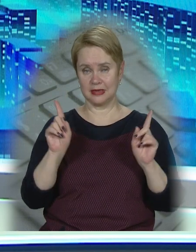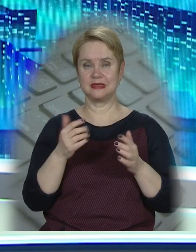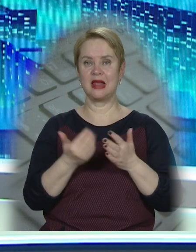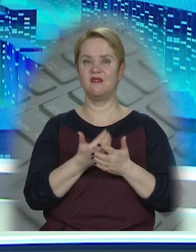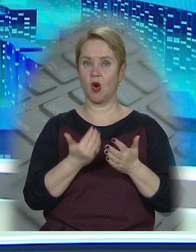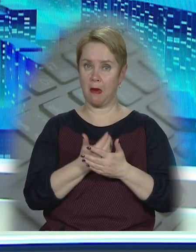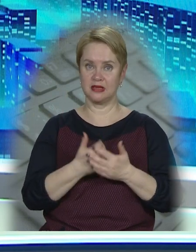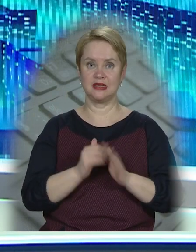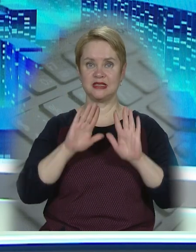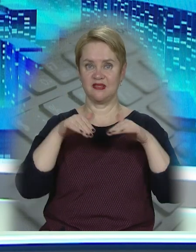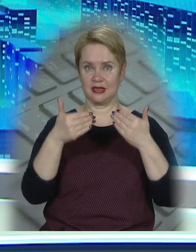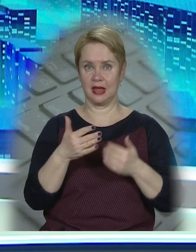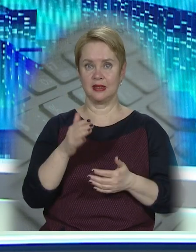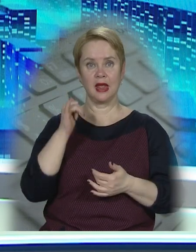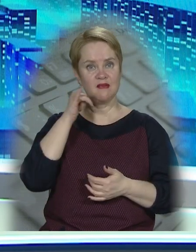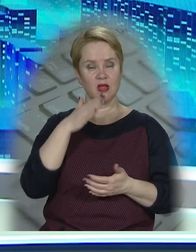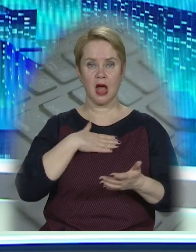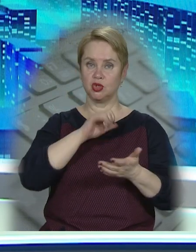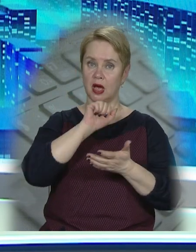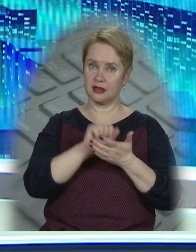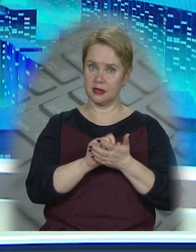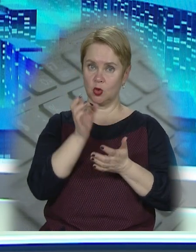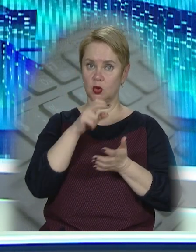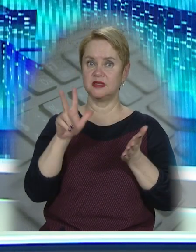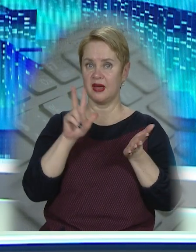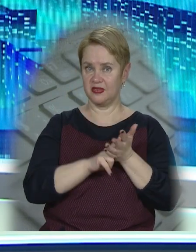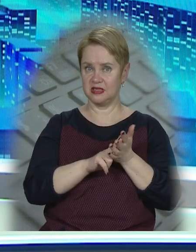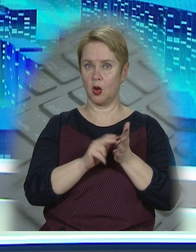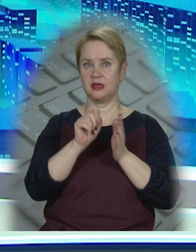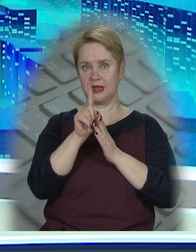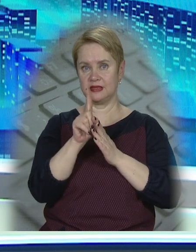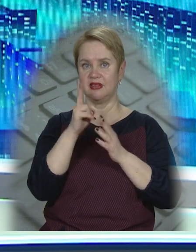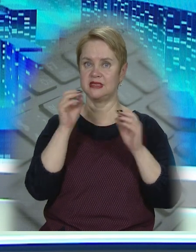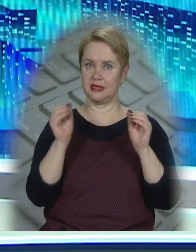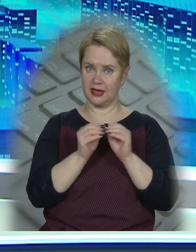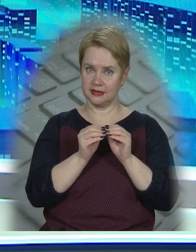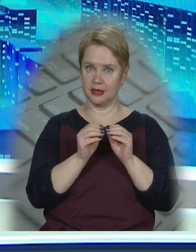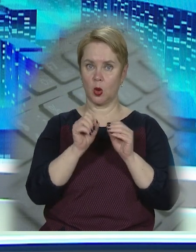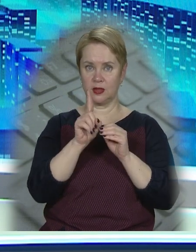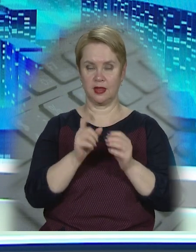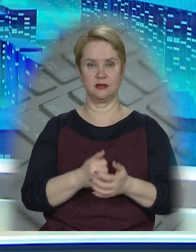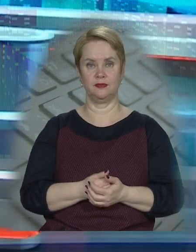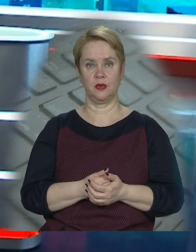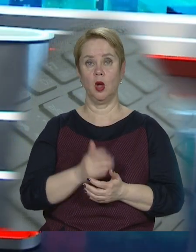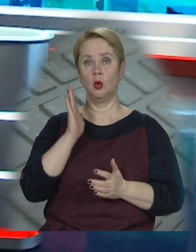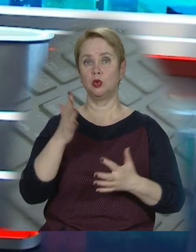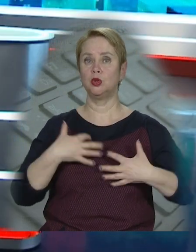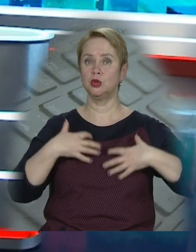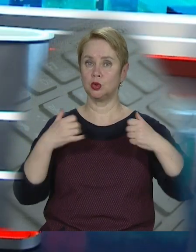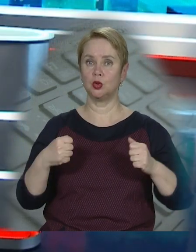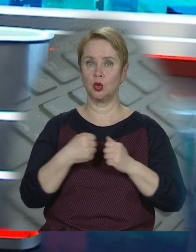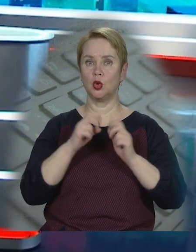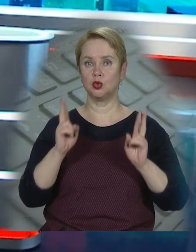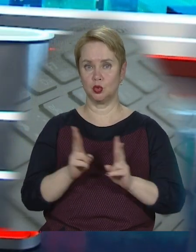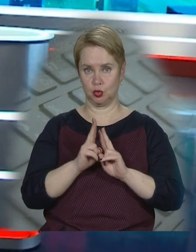резонансна інформація, звертайтесь на телефон нашої редакції 098 11 210 11. Будьте